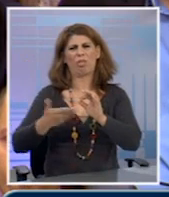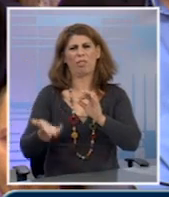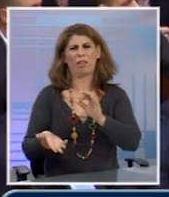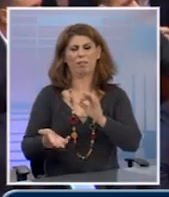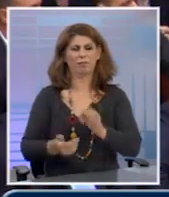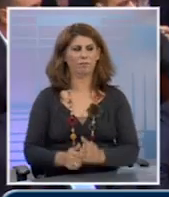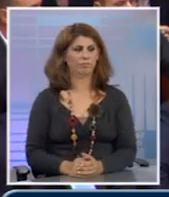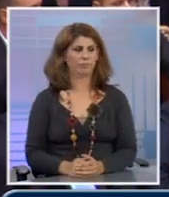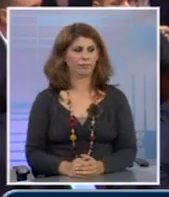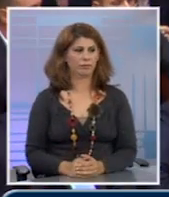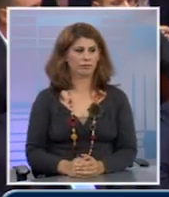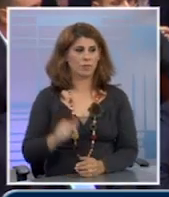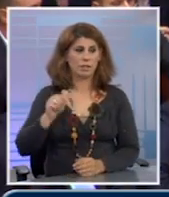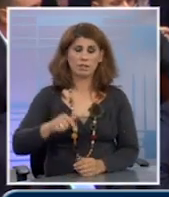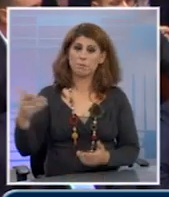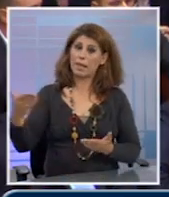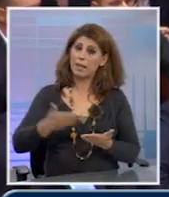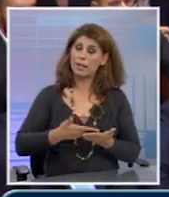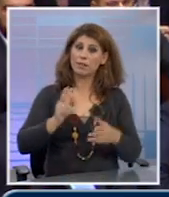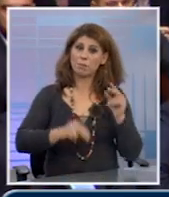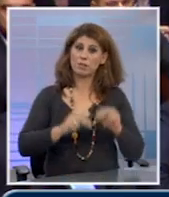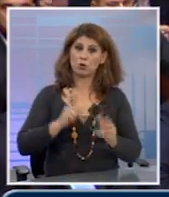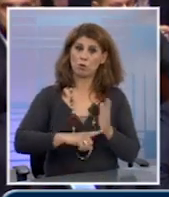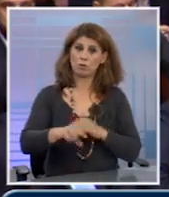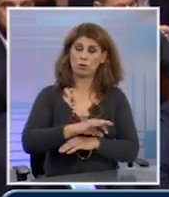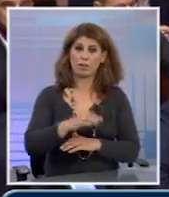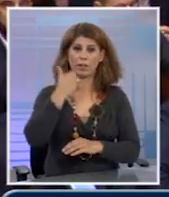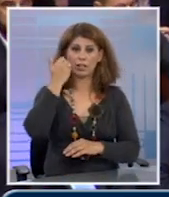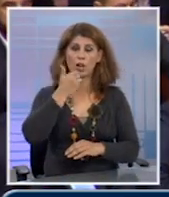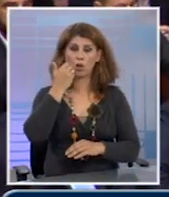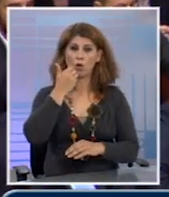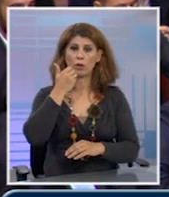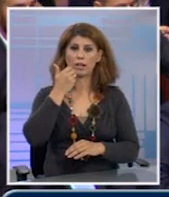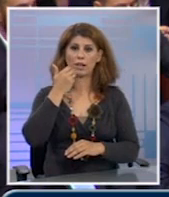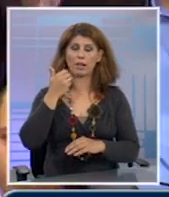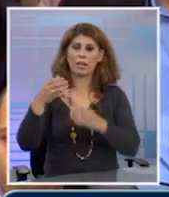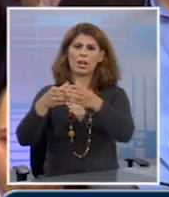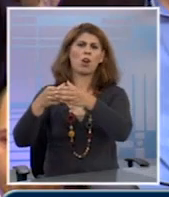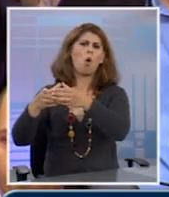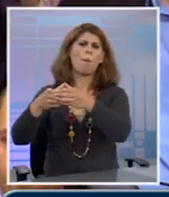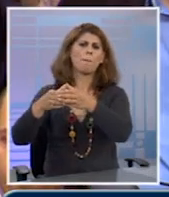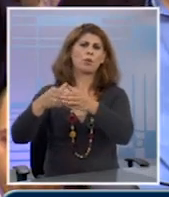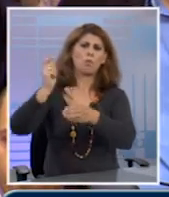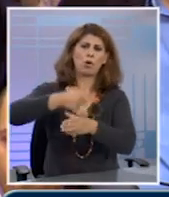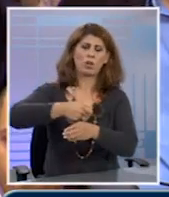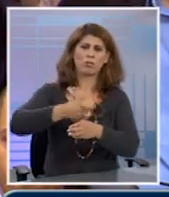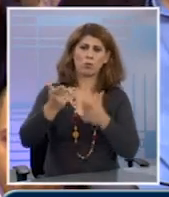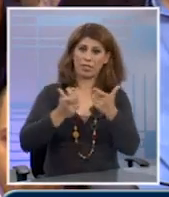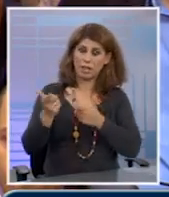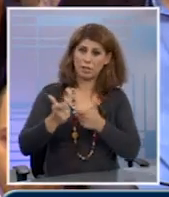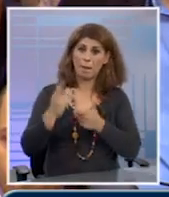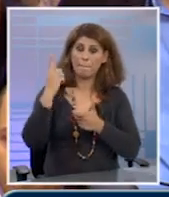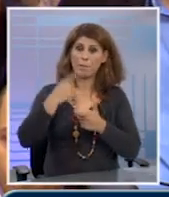κωμωδία σήμερα έρχεται να ψηφιστεί το νομοσχέδιο για τα κόκκινα funds μία βδομάδα πριν έκανε δήλωση ο